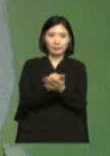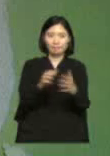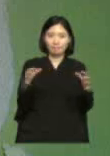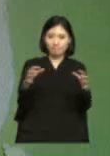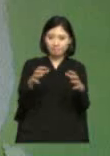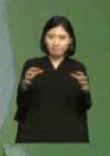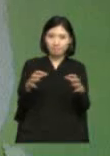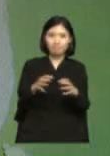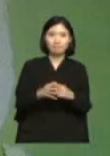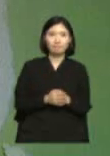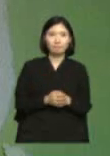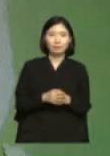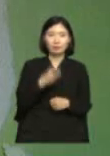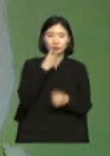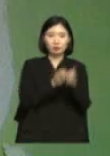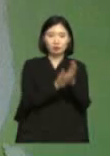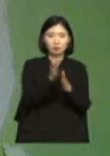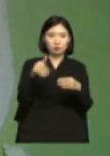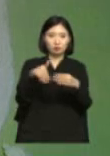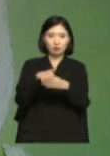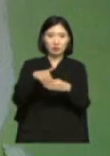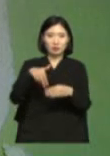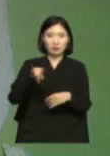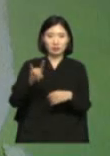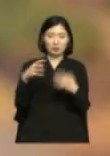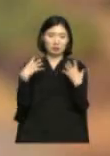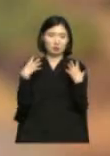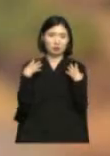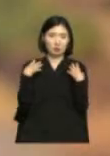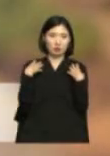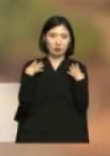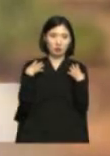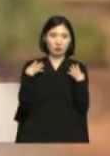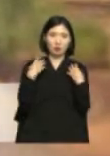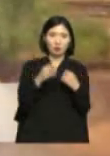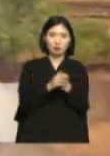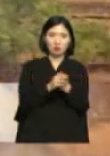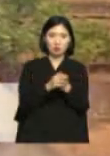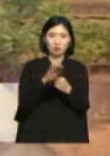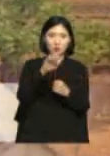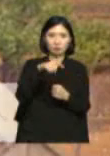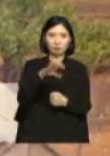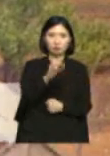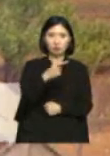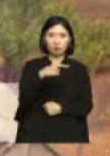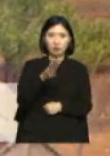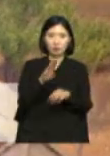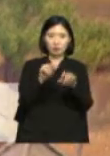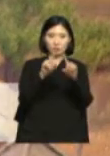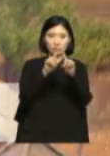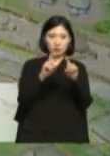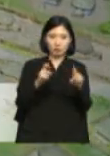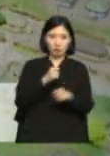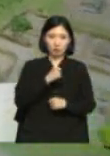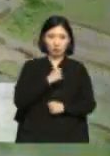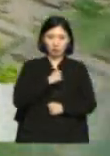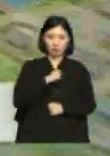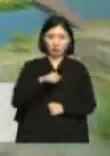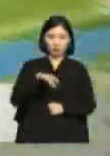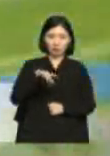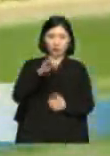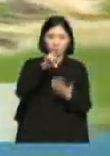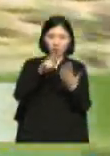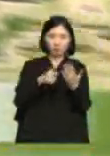있었습니다. 서울시와 문화재청은 지난 2009년 풍납토성 보존 관리 계획을 세우고 보존 우선순위에 따라 토성